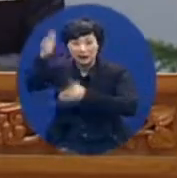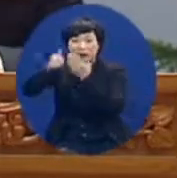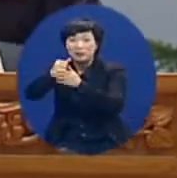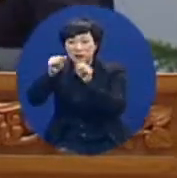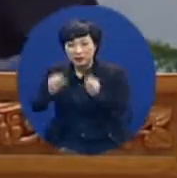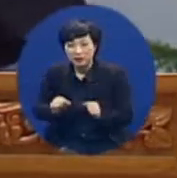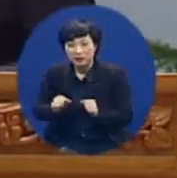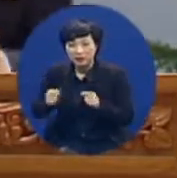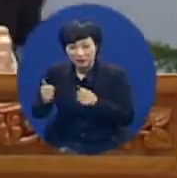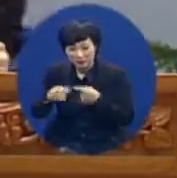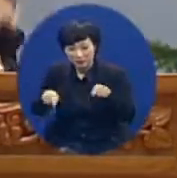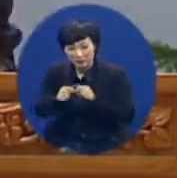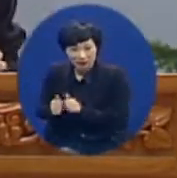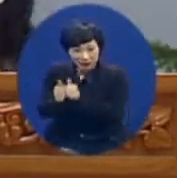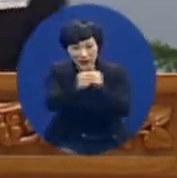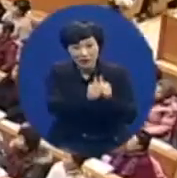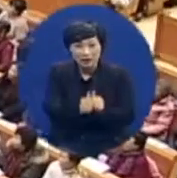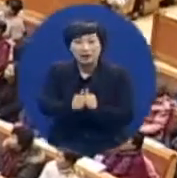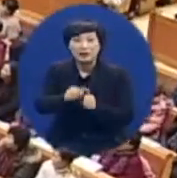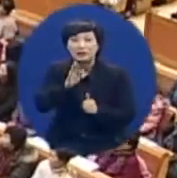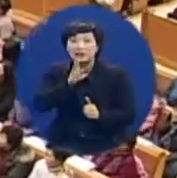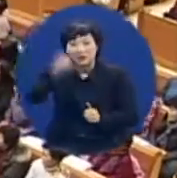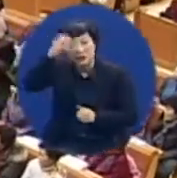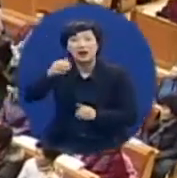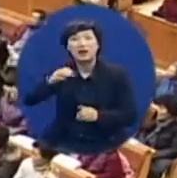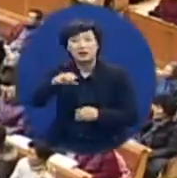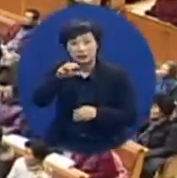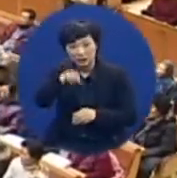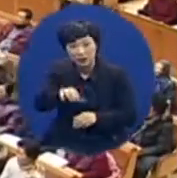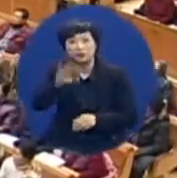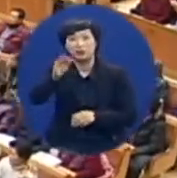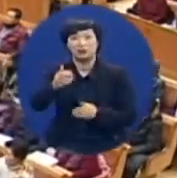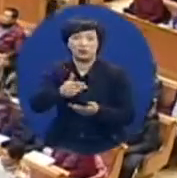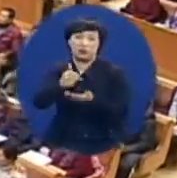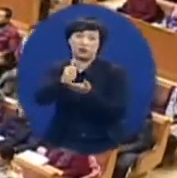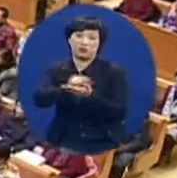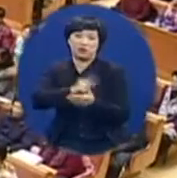되기를 주님의 이름으로 안합니다 아멘